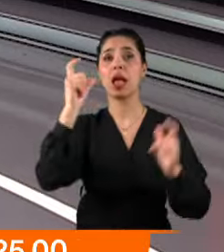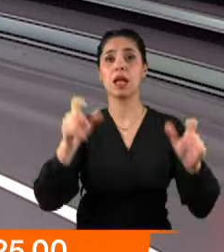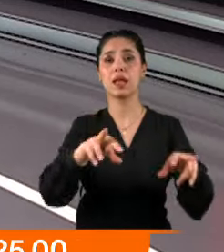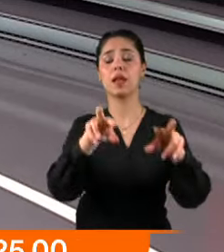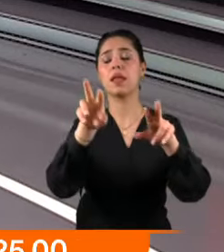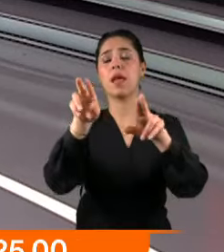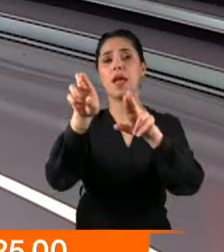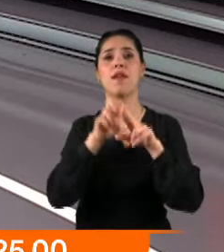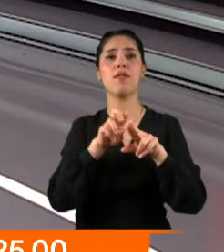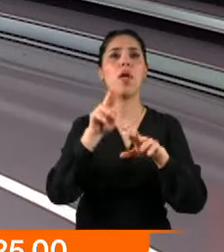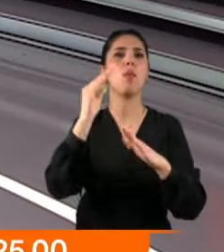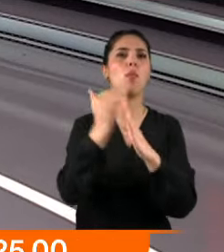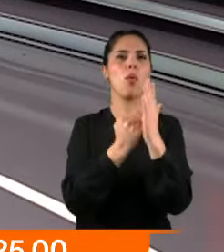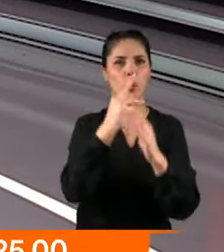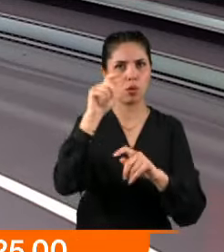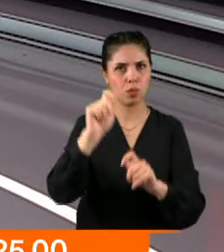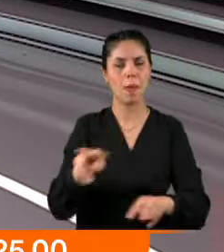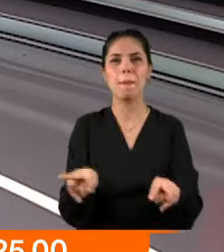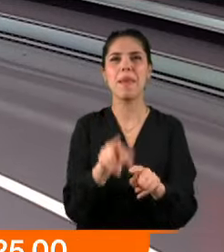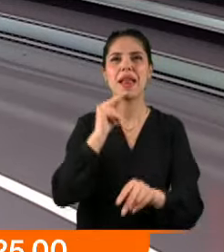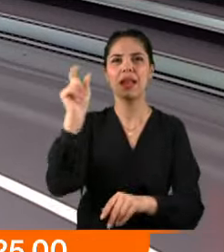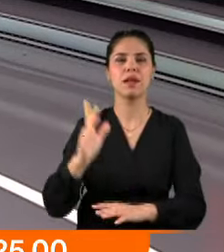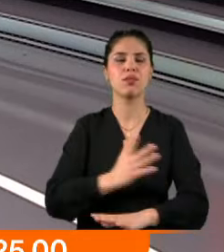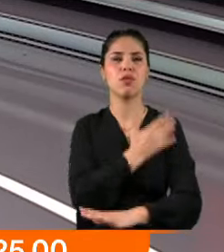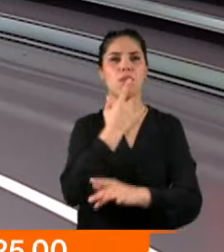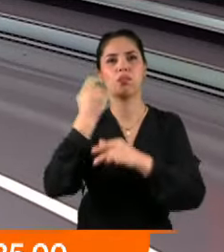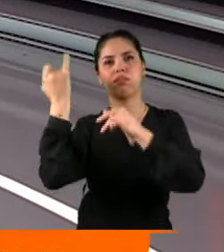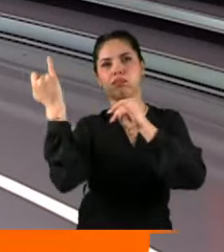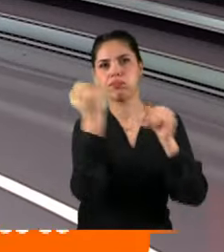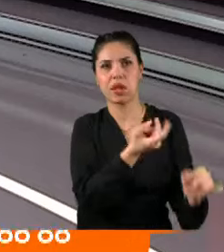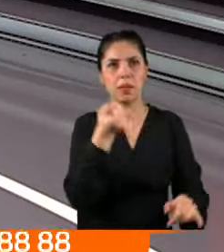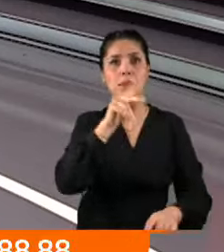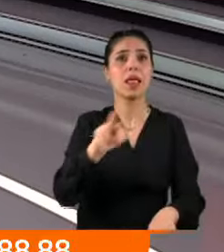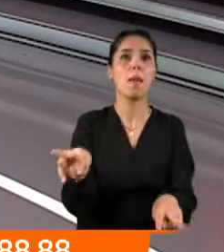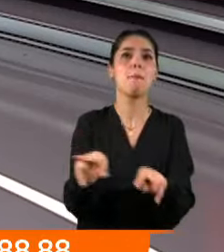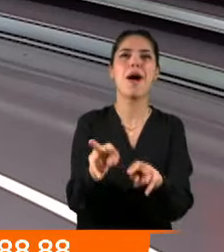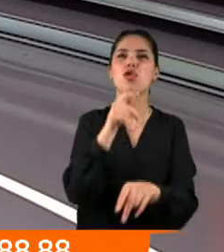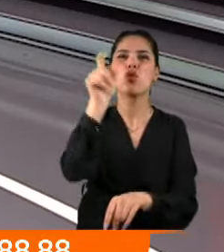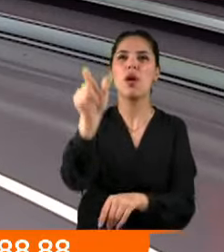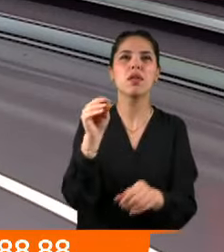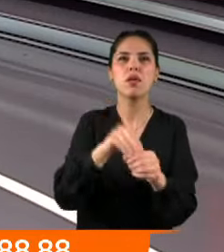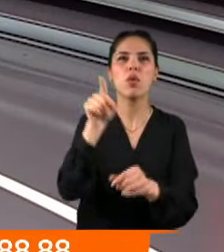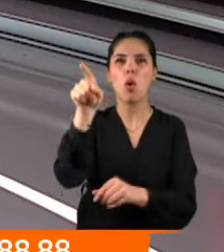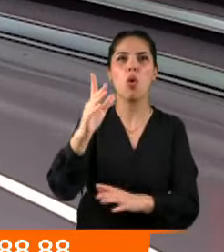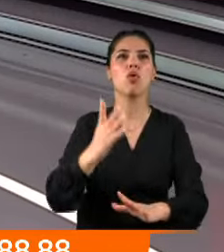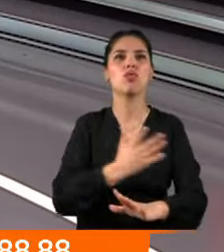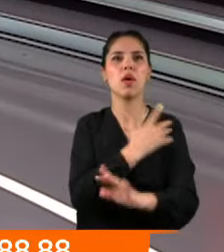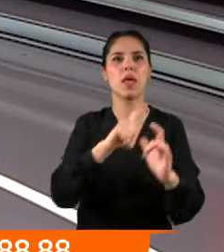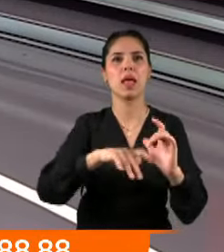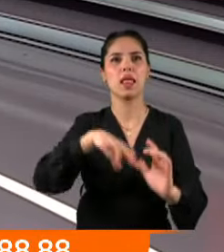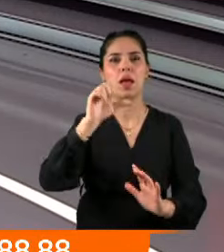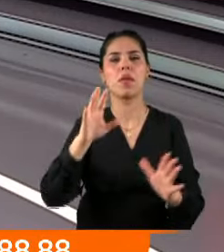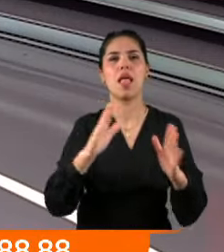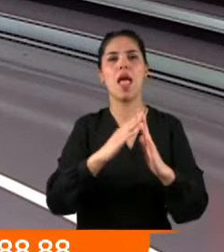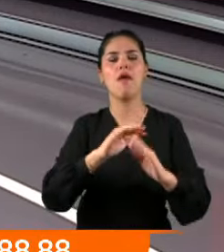Ankara'da iftar programında konuşan Meral Akşener CHP'yi yerden yere vurdu bir kez daha. Mansur Yavaş için o artık CHP genel merkezinin ev